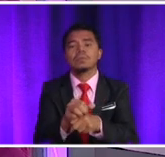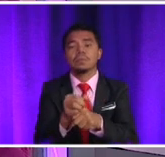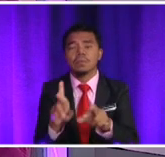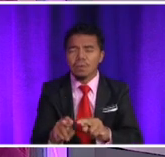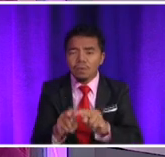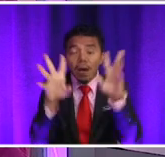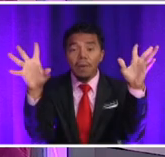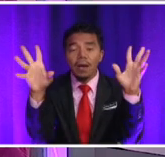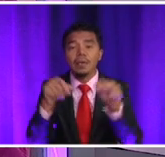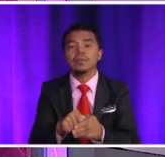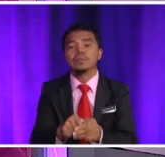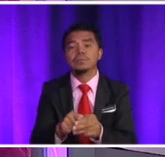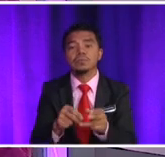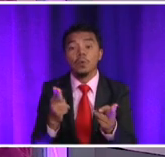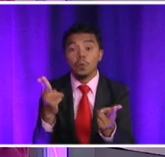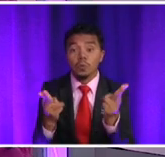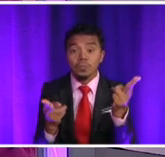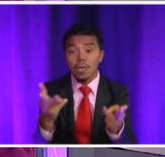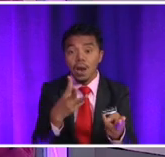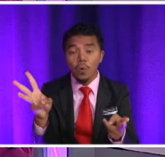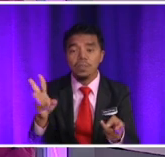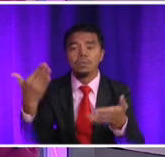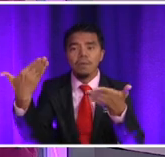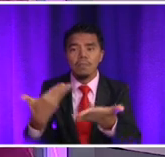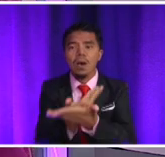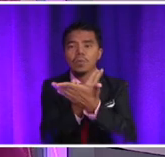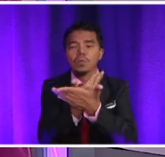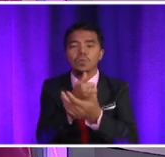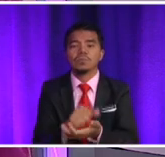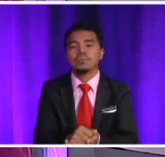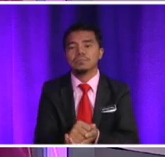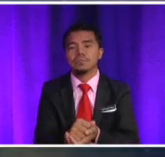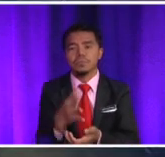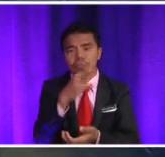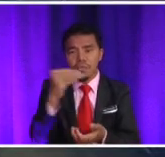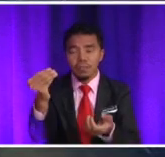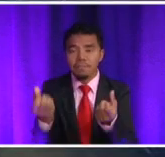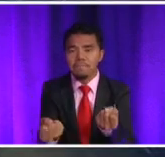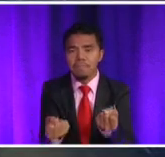baru kan mereka ambil kesempatan di atas suasananya